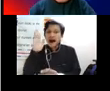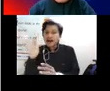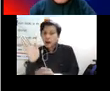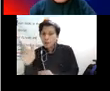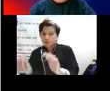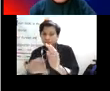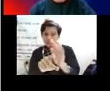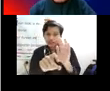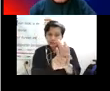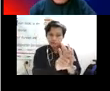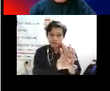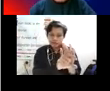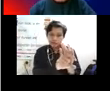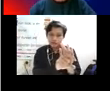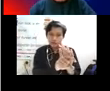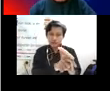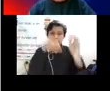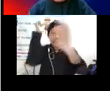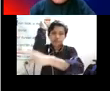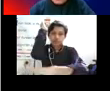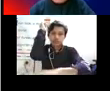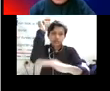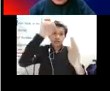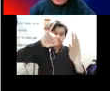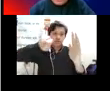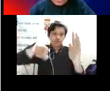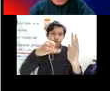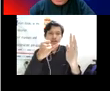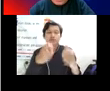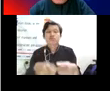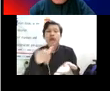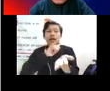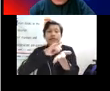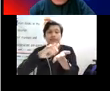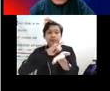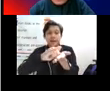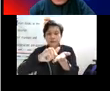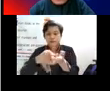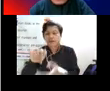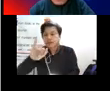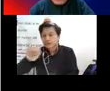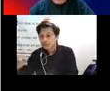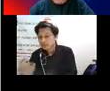reference managernya itu berbentuk yang tercetak jadi kita misalkan pilih menu